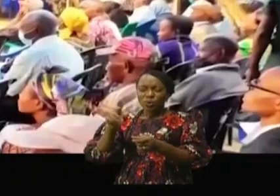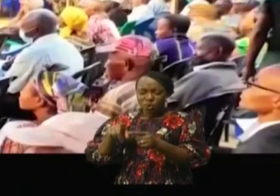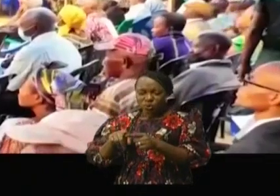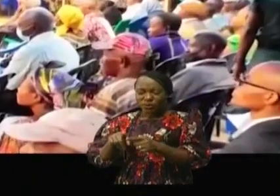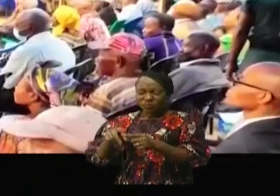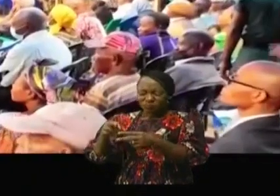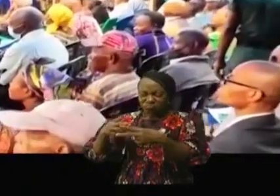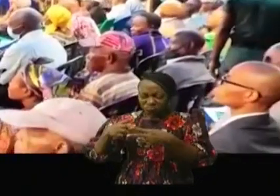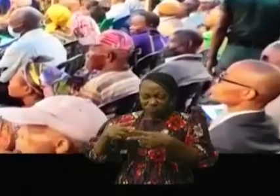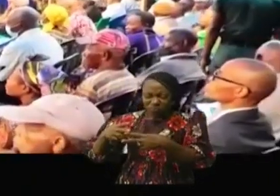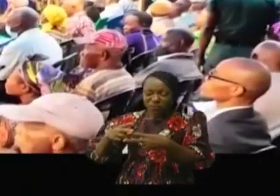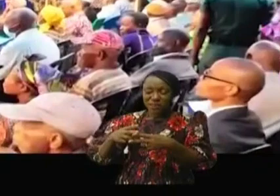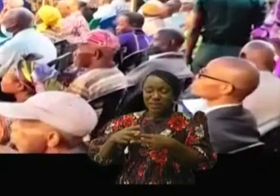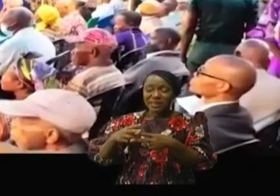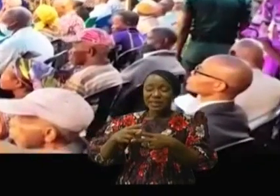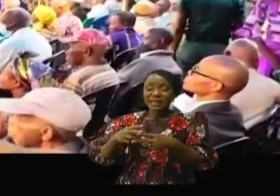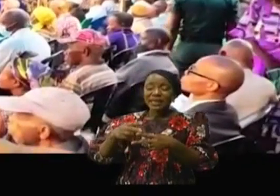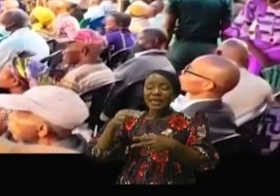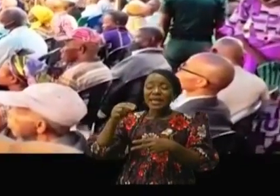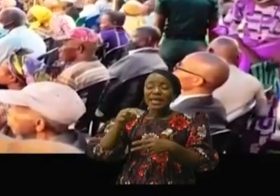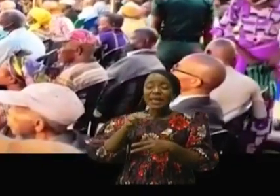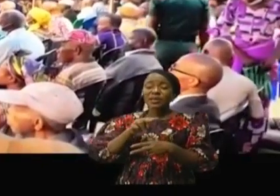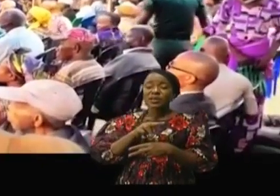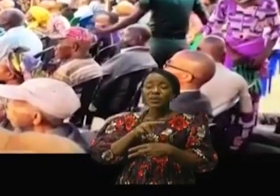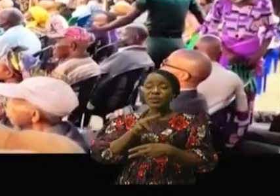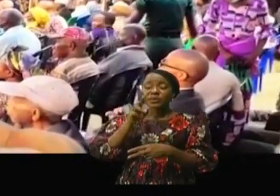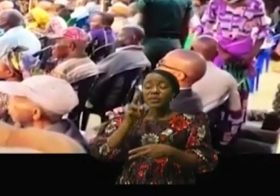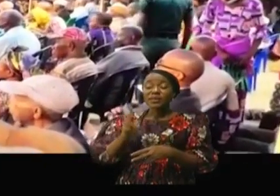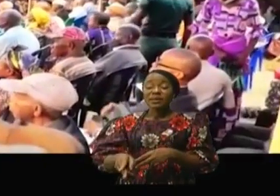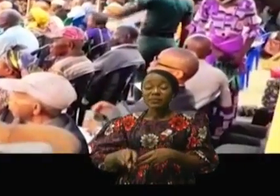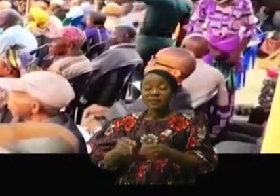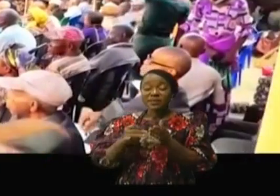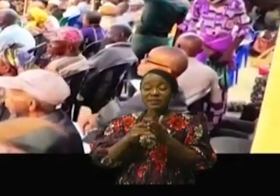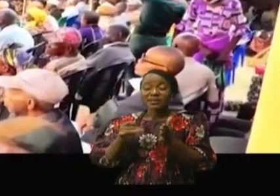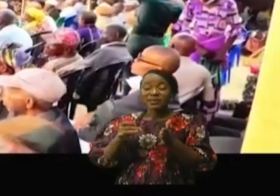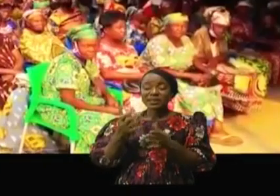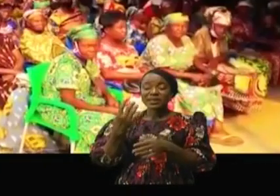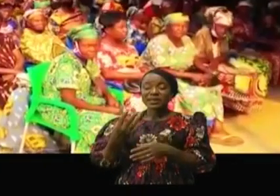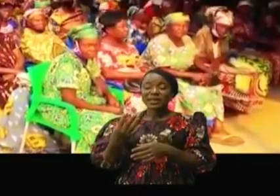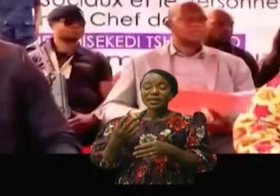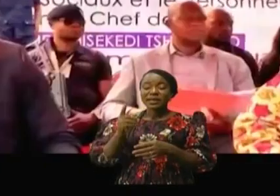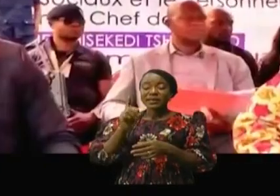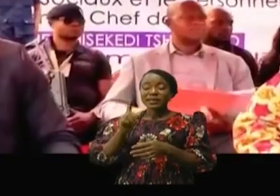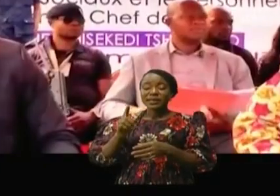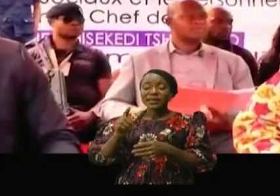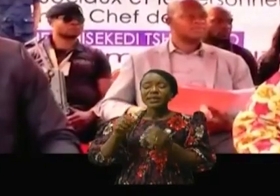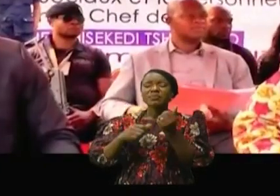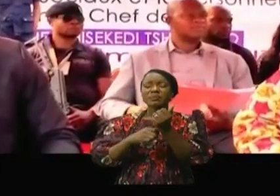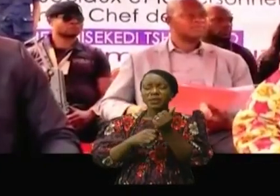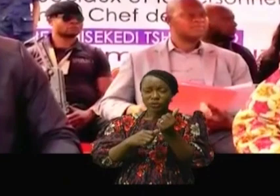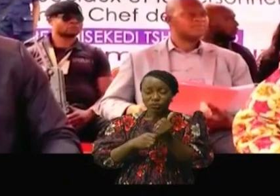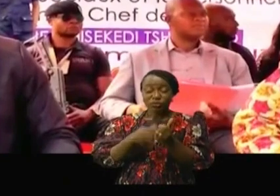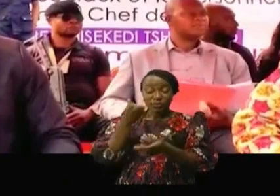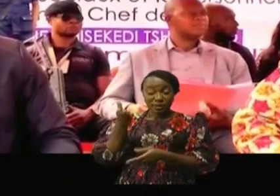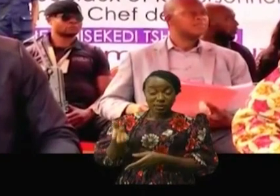un fichier de 2541 bénéficiaires de prestations sociales. À cette occasion, M. Dieudonné Nkishi Kazadi